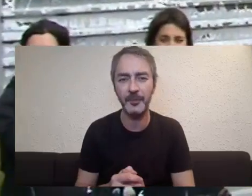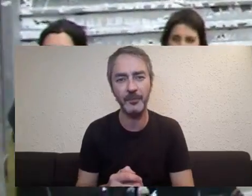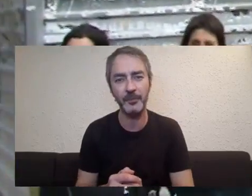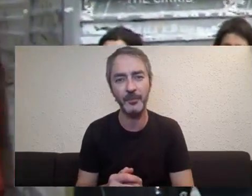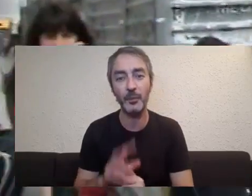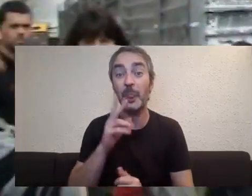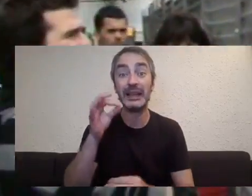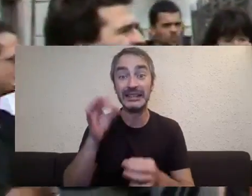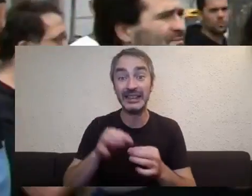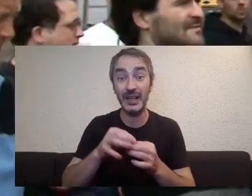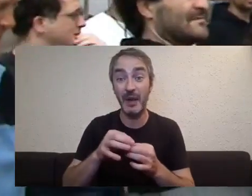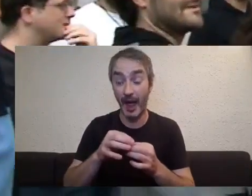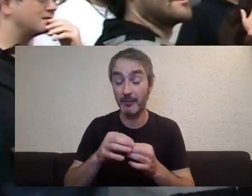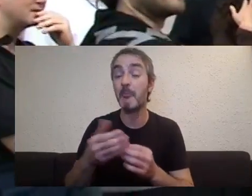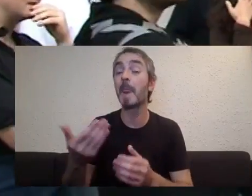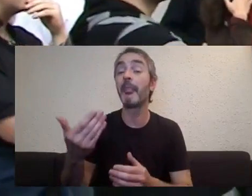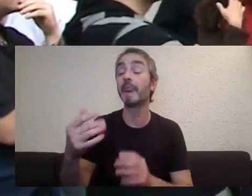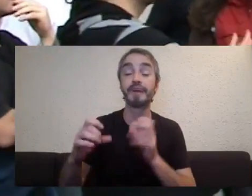enderrocar el mateix express?